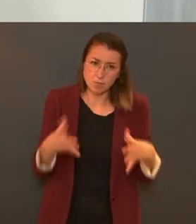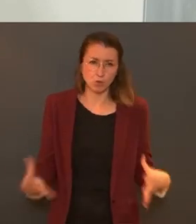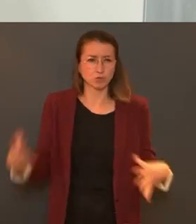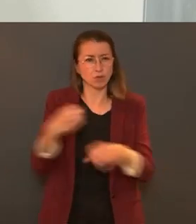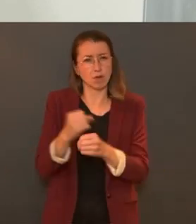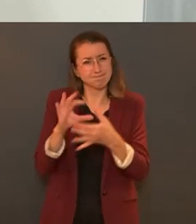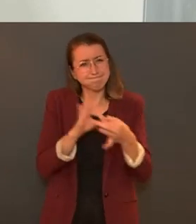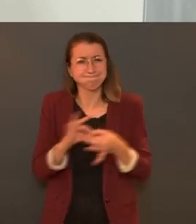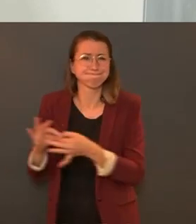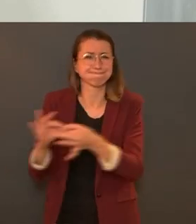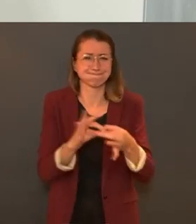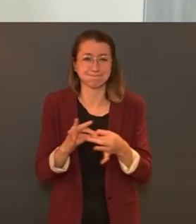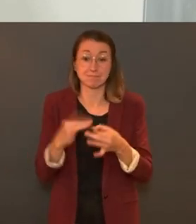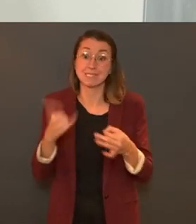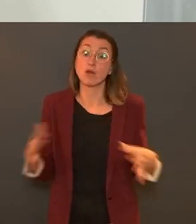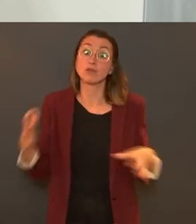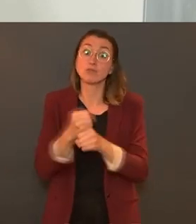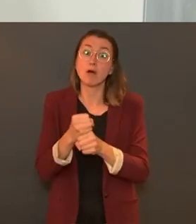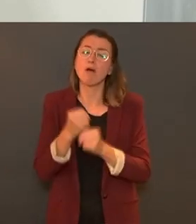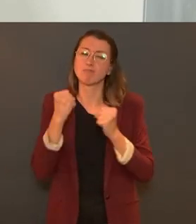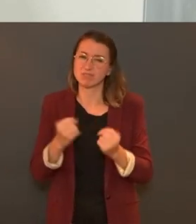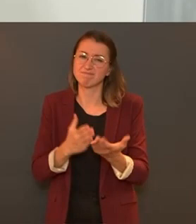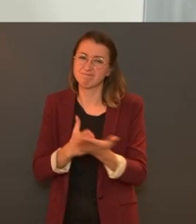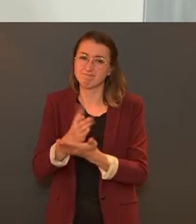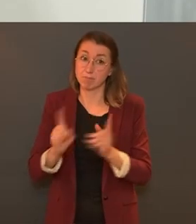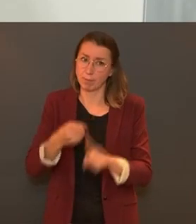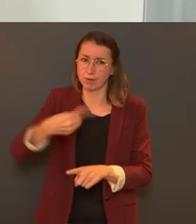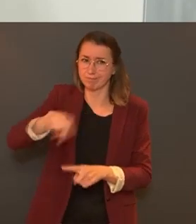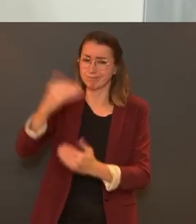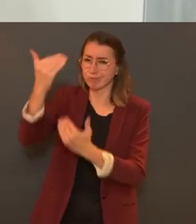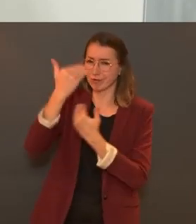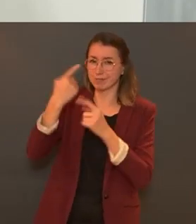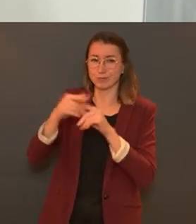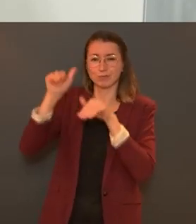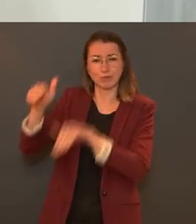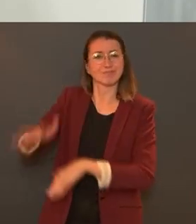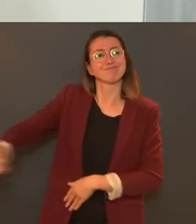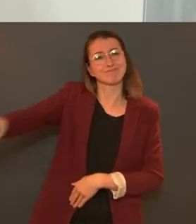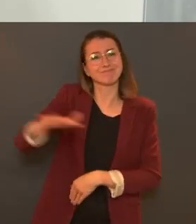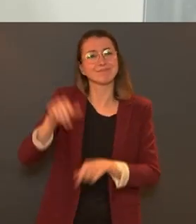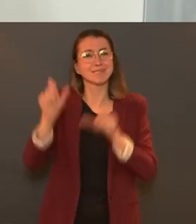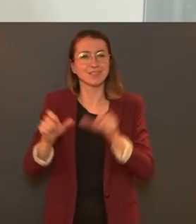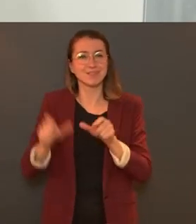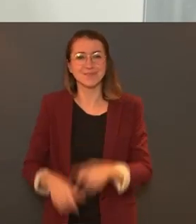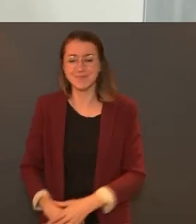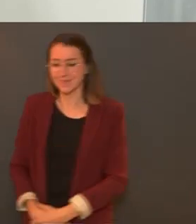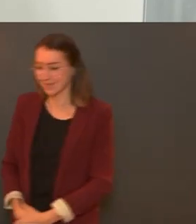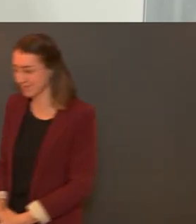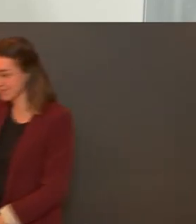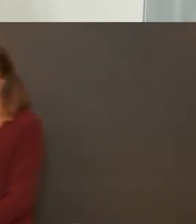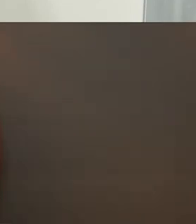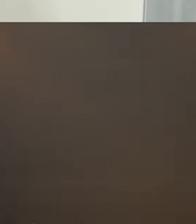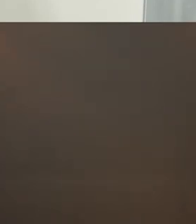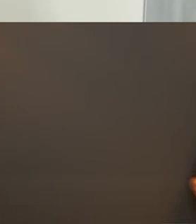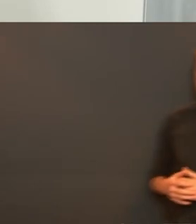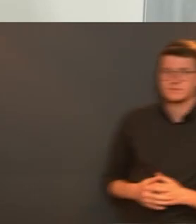vous et surtout, prenez soin des autres. Ça reste d'application. Zorg voor jezelf en vooral voor